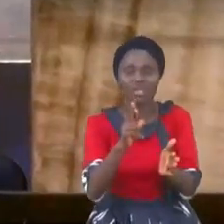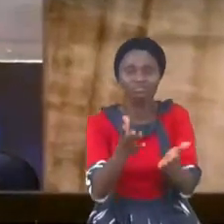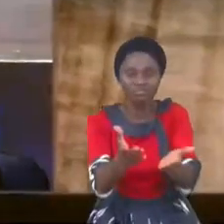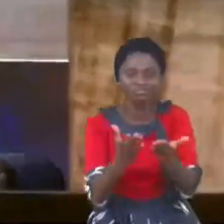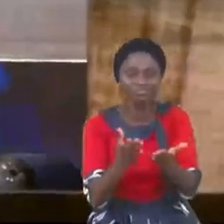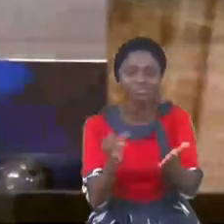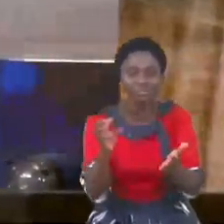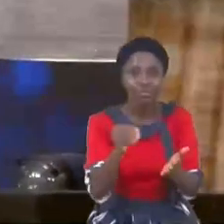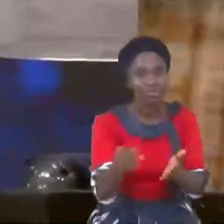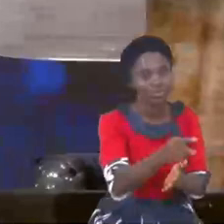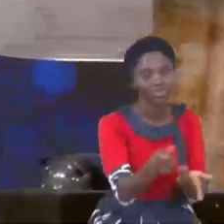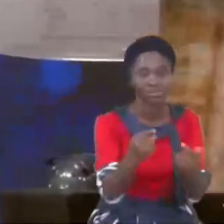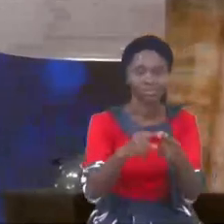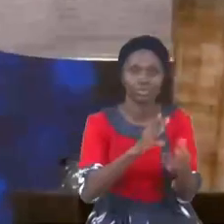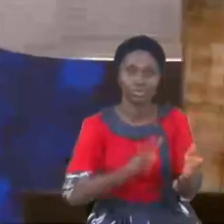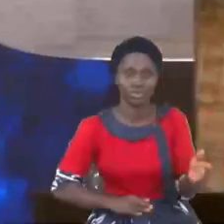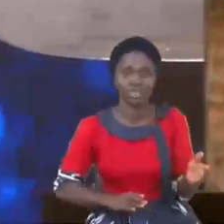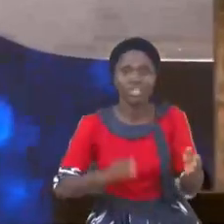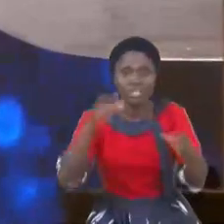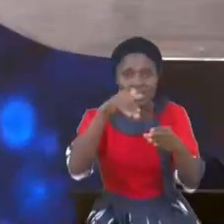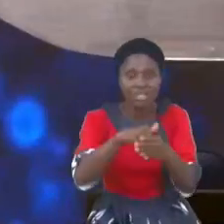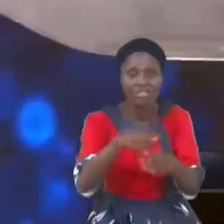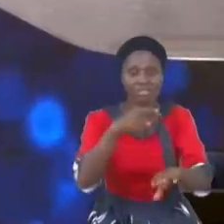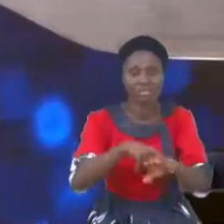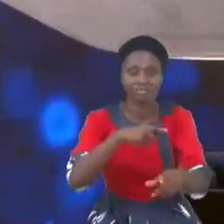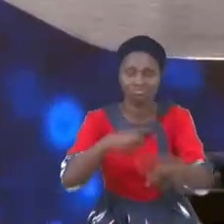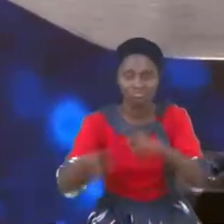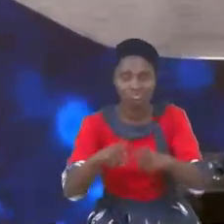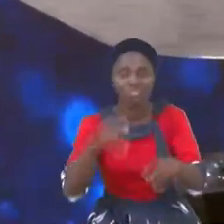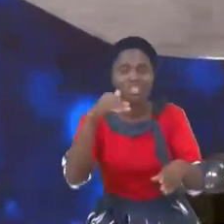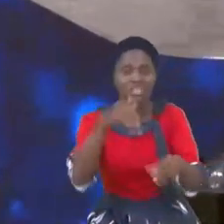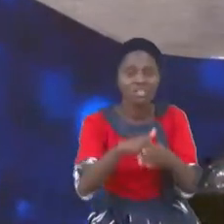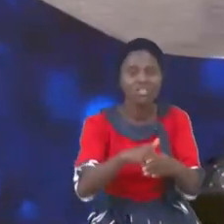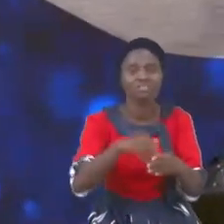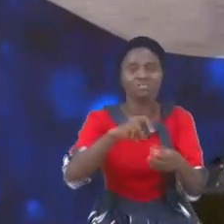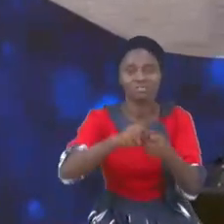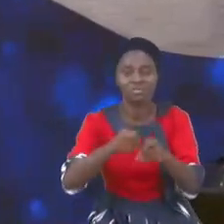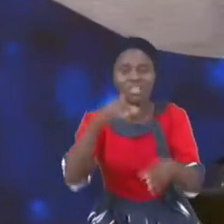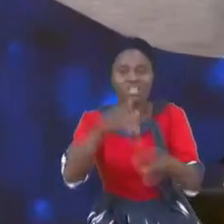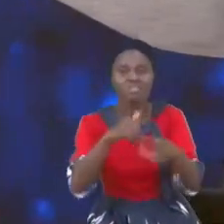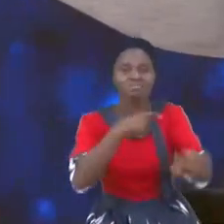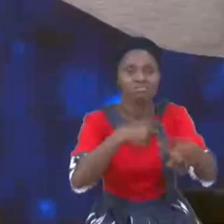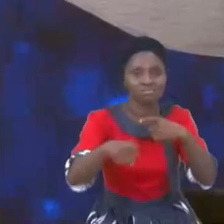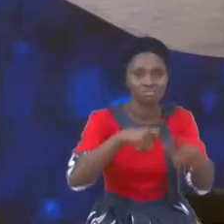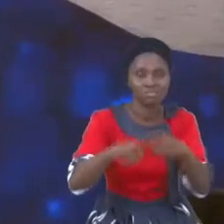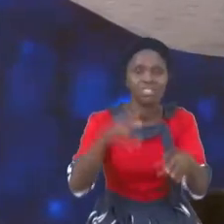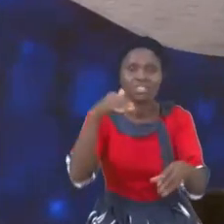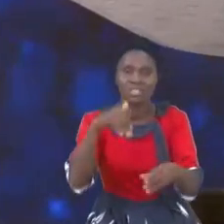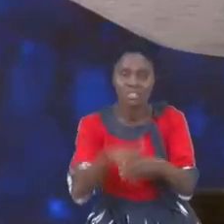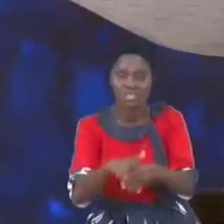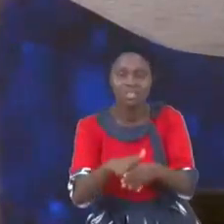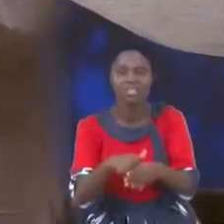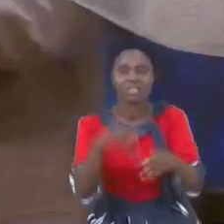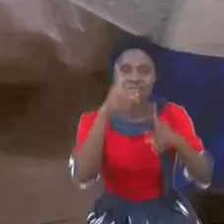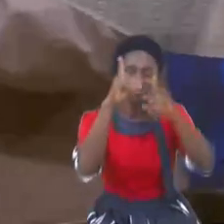dépit des afflictions, en dépit de l'infirmité, en dépit de la persécution, en dépit des épreuves,